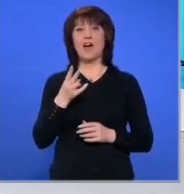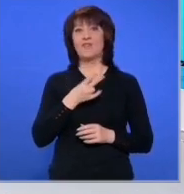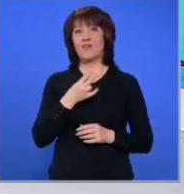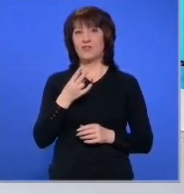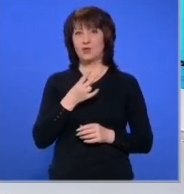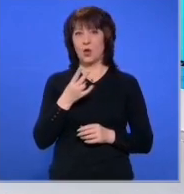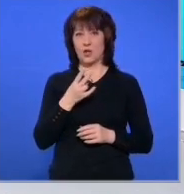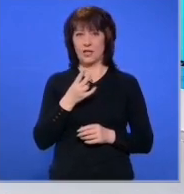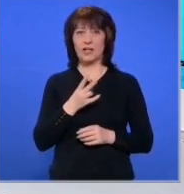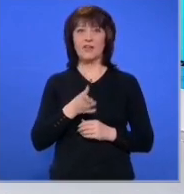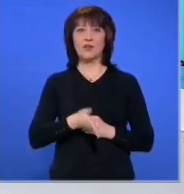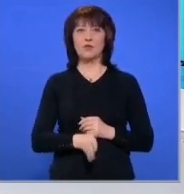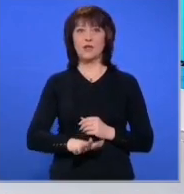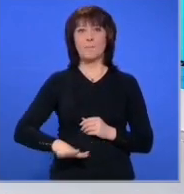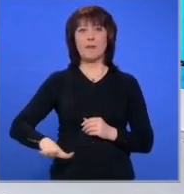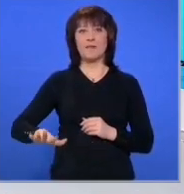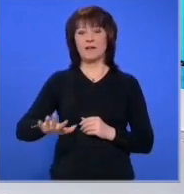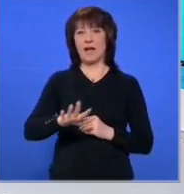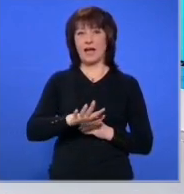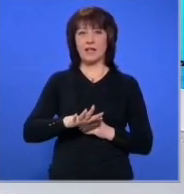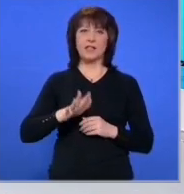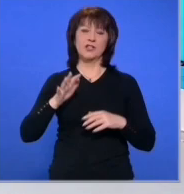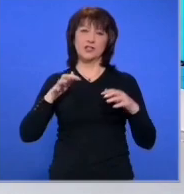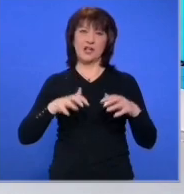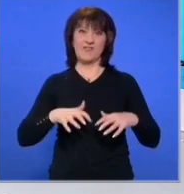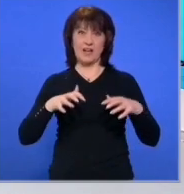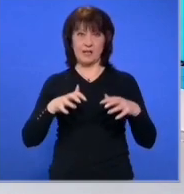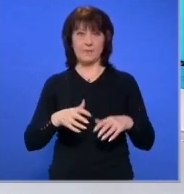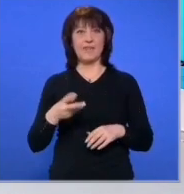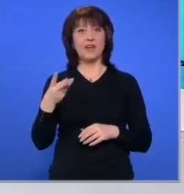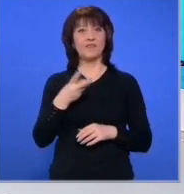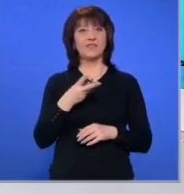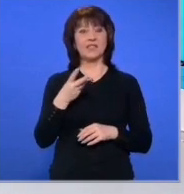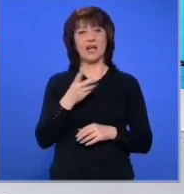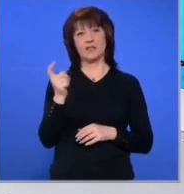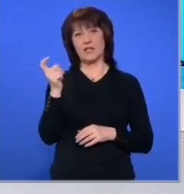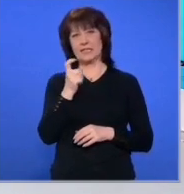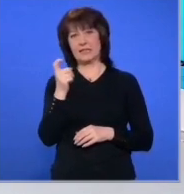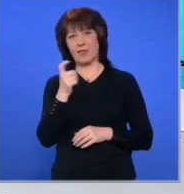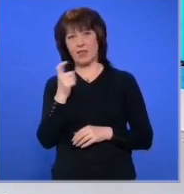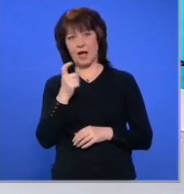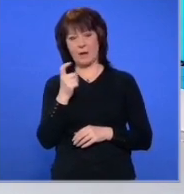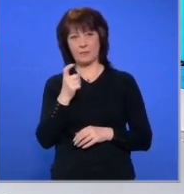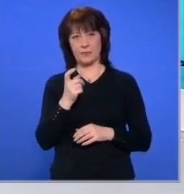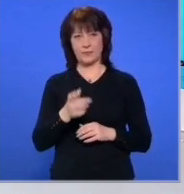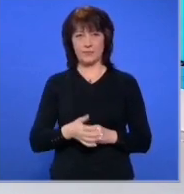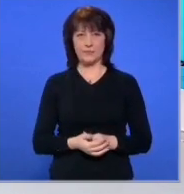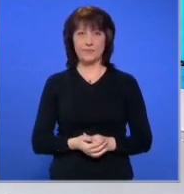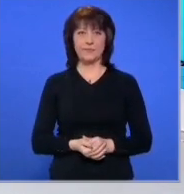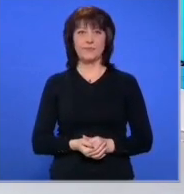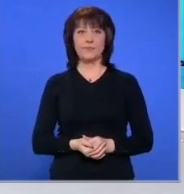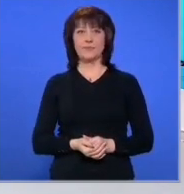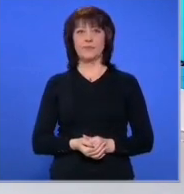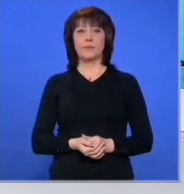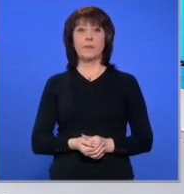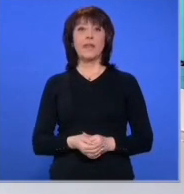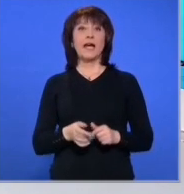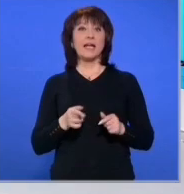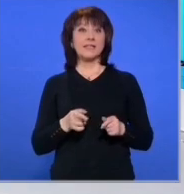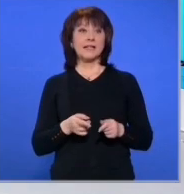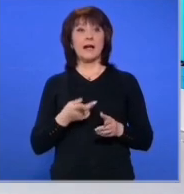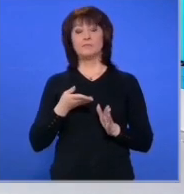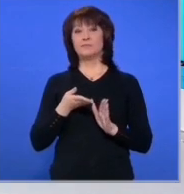райони в Южна България ще са значителни по количество, в сряда ще са слаби и на по-малко места. А сега